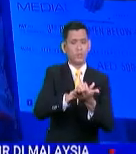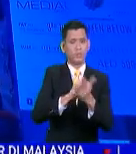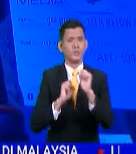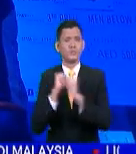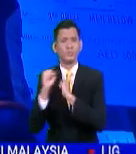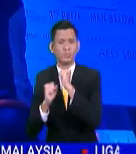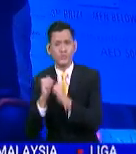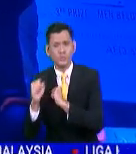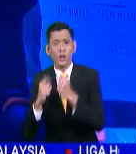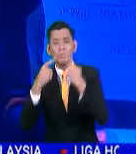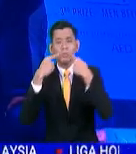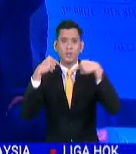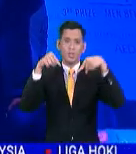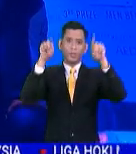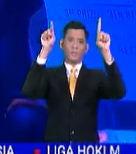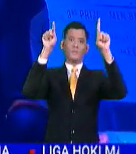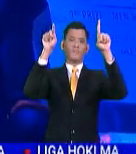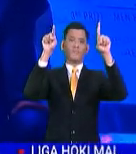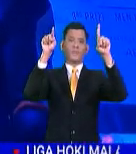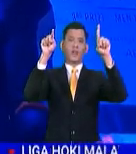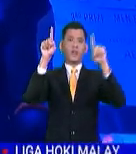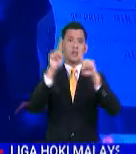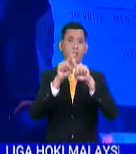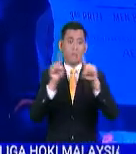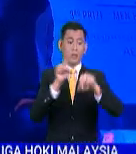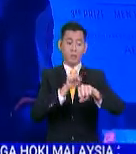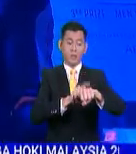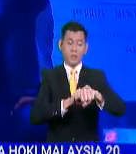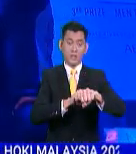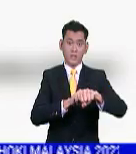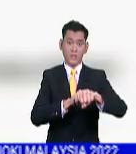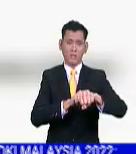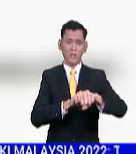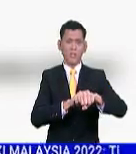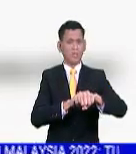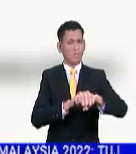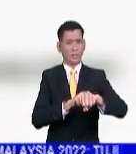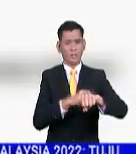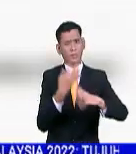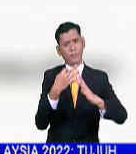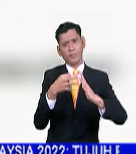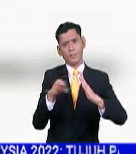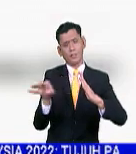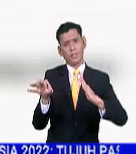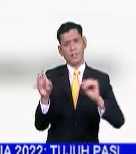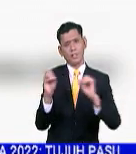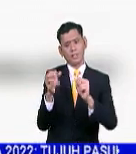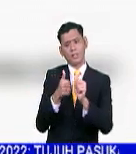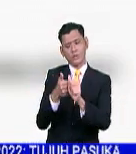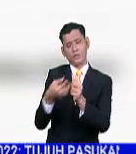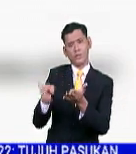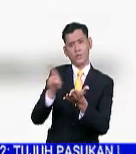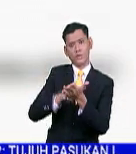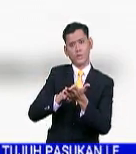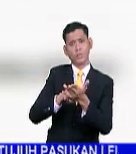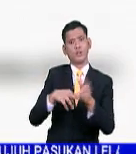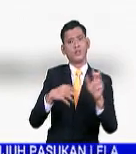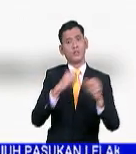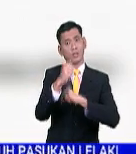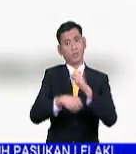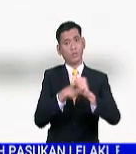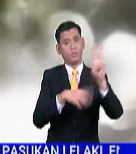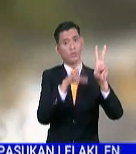biarpun berjaya mempertahankan kejuaraan, namun masa yang dicatat gagal memperbaiki catatan direkodkan pada tahun